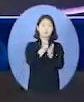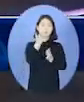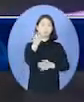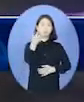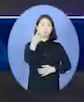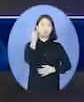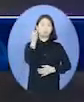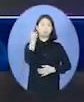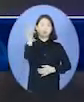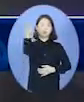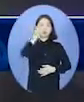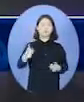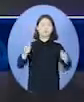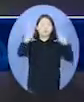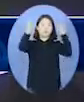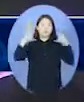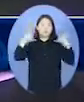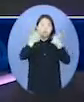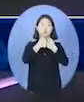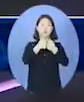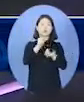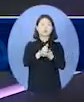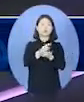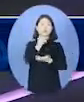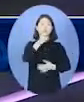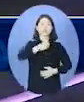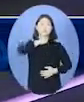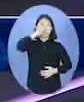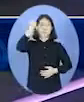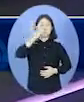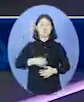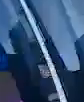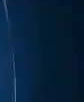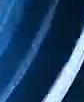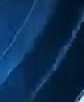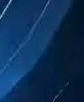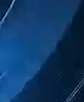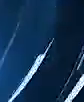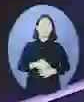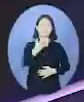축구단이 제97회 전국체육대회에서 축구 금메달을 획득했습니다.